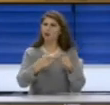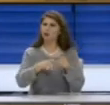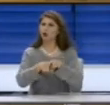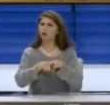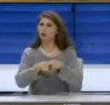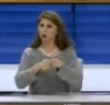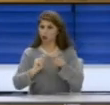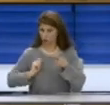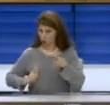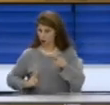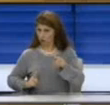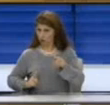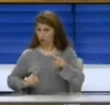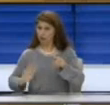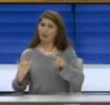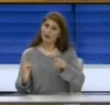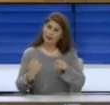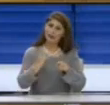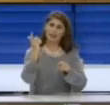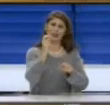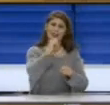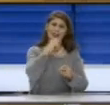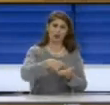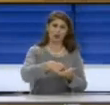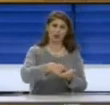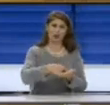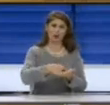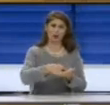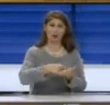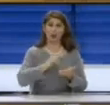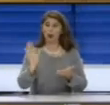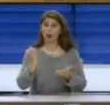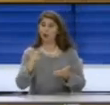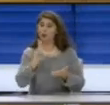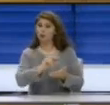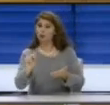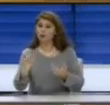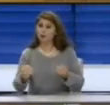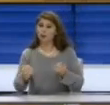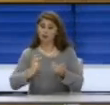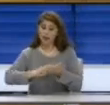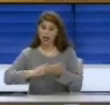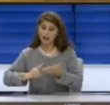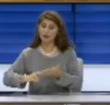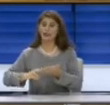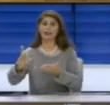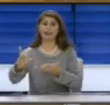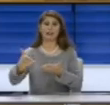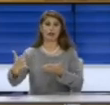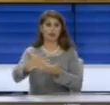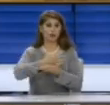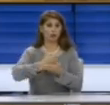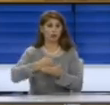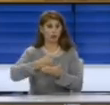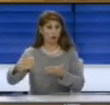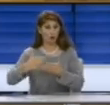αφορά? Τους πλούσιους αφορά ή τους συνταξιούχους? Όταν γίνεται το ίδιο με τις ασφαλιστικές εισφορές, οφείλεται μόνο